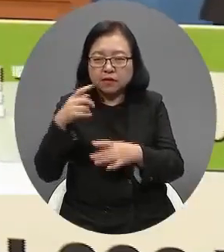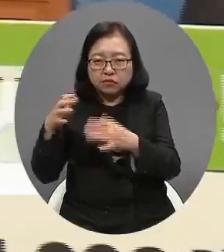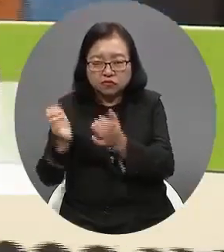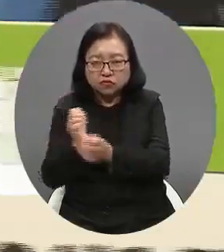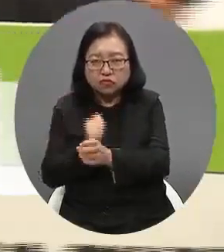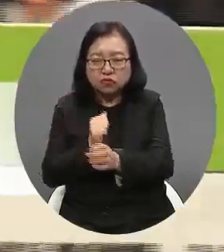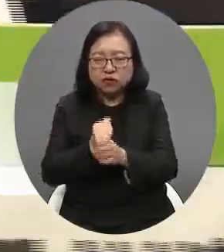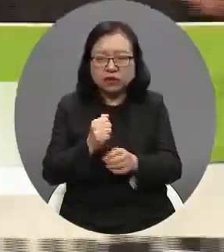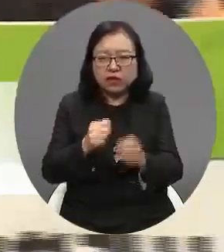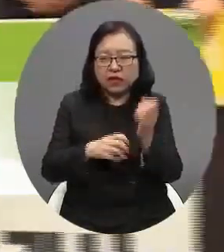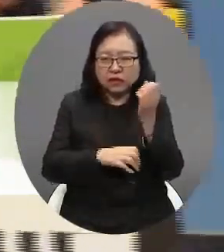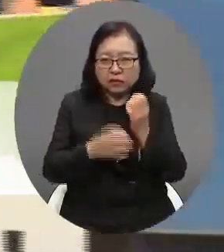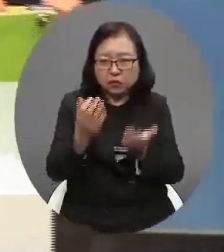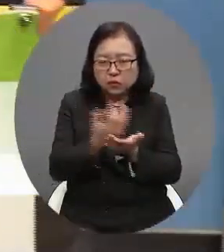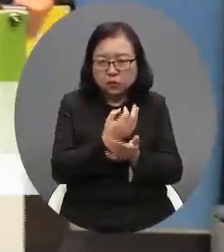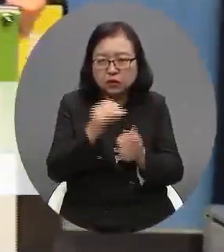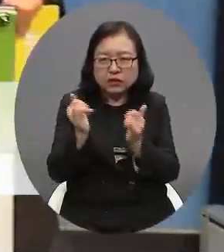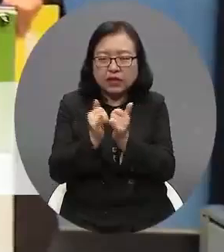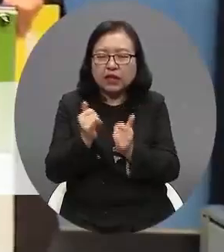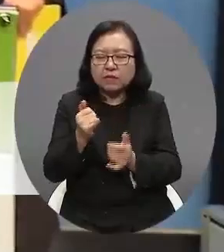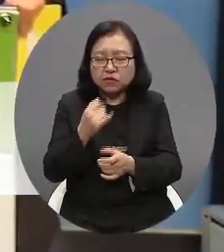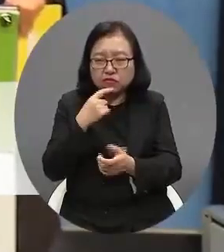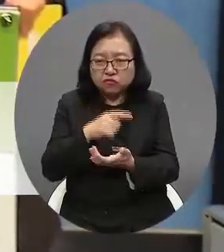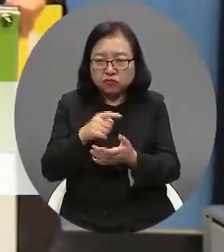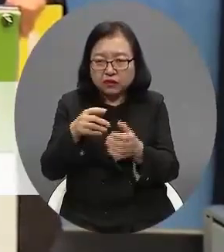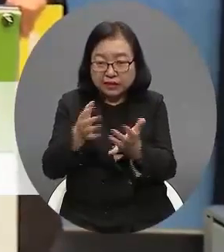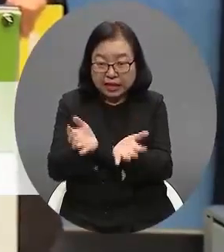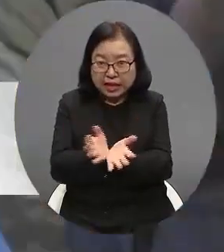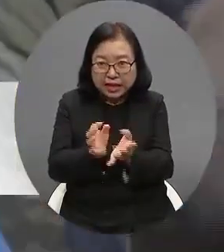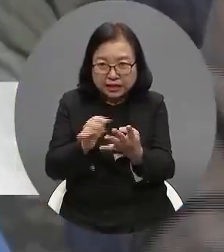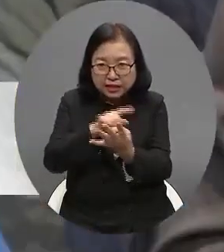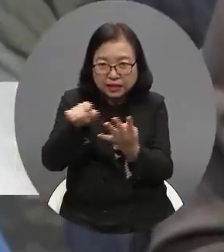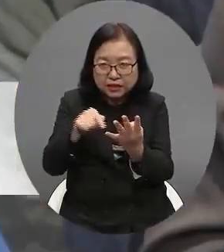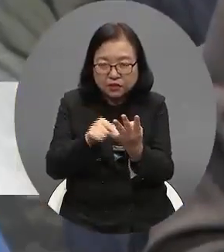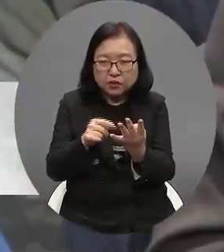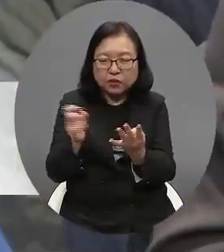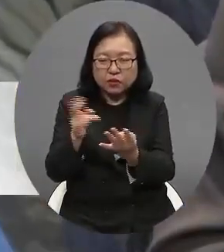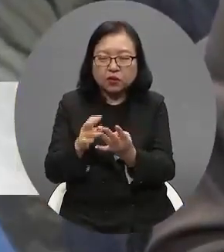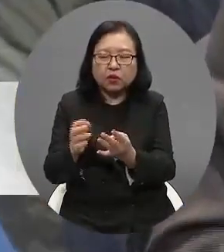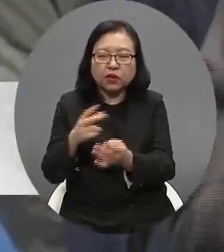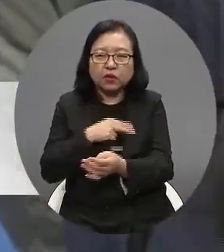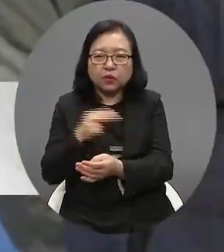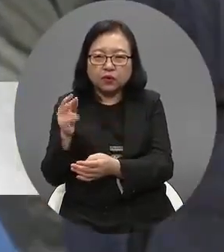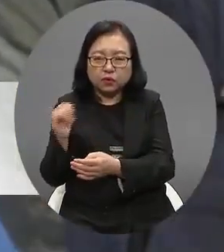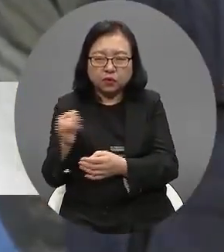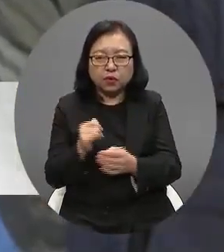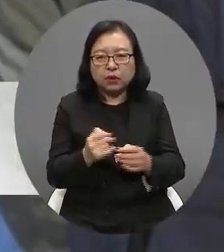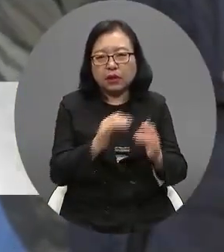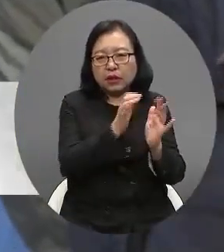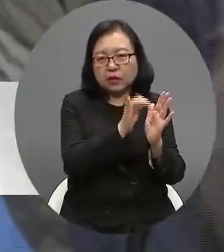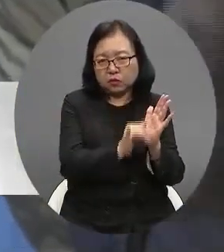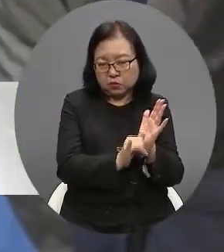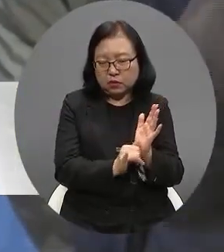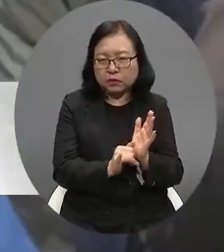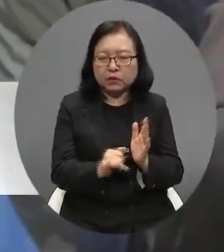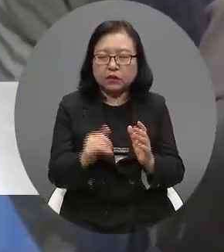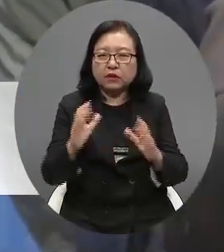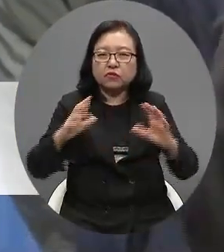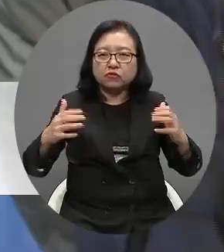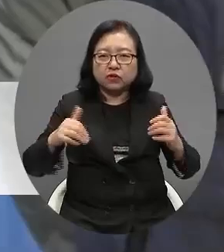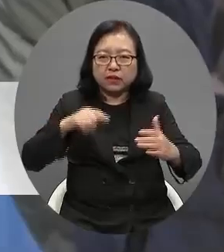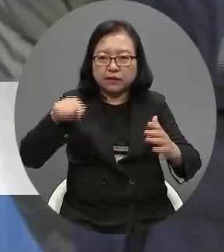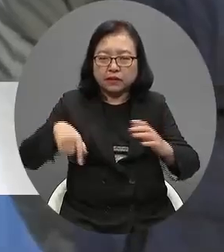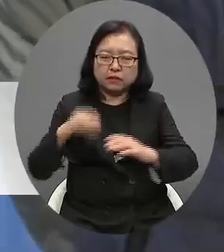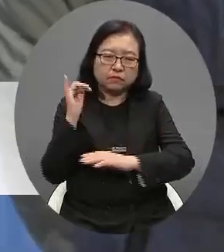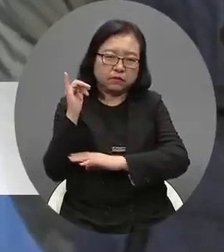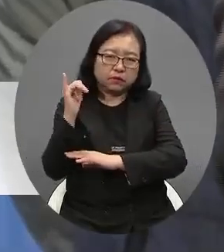기본소득당, 사회민주당 등 4개 야당 국회의원들과 유가족 생존자 협의회는 국회에서 기자회견을 열고 참사 원인